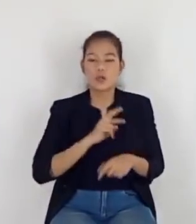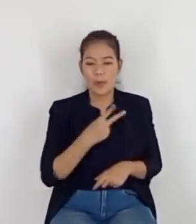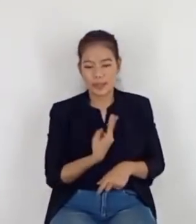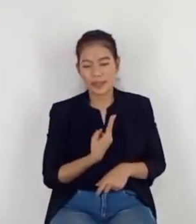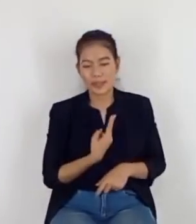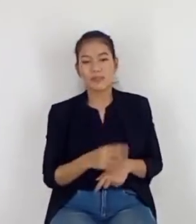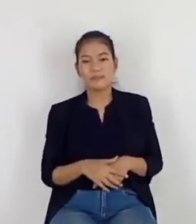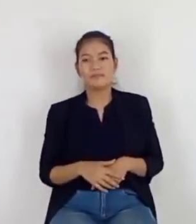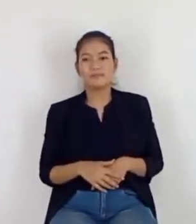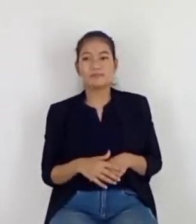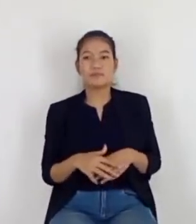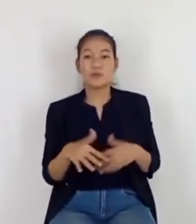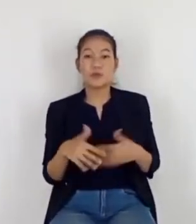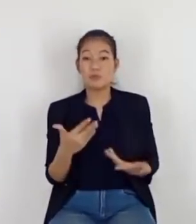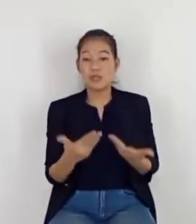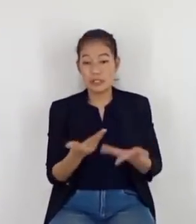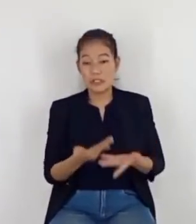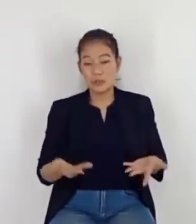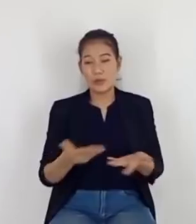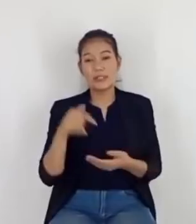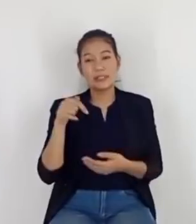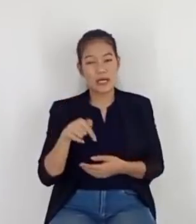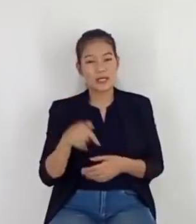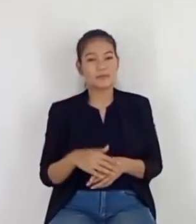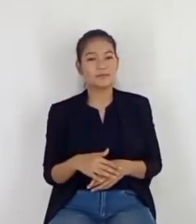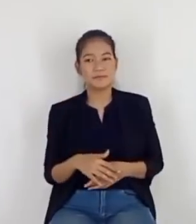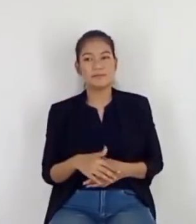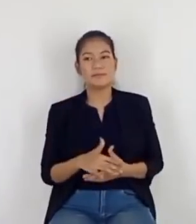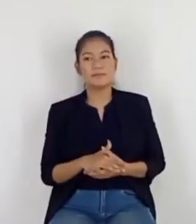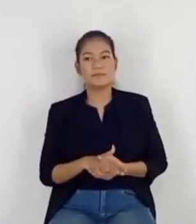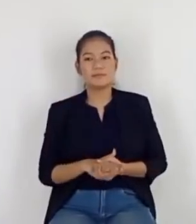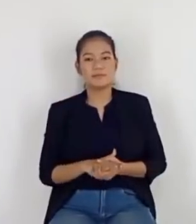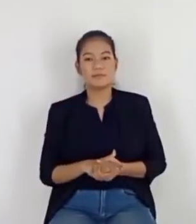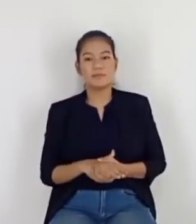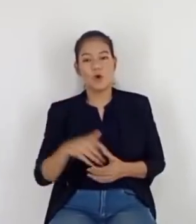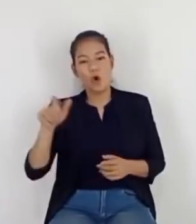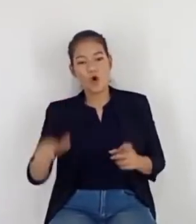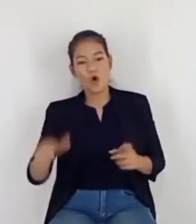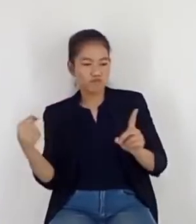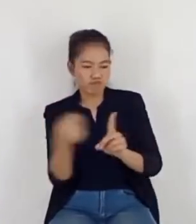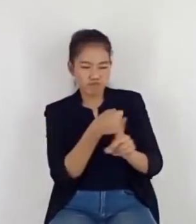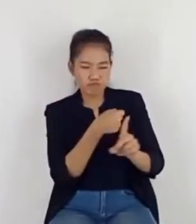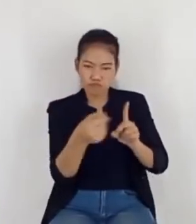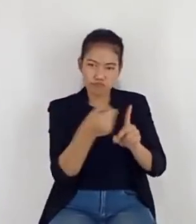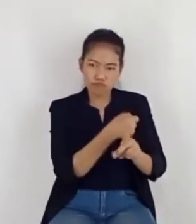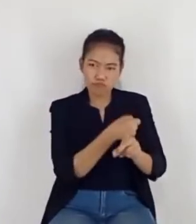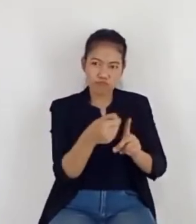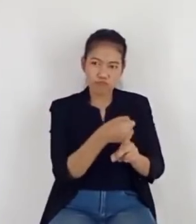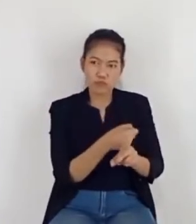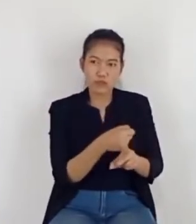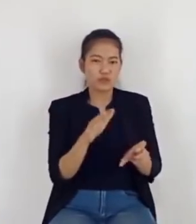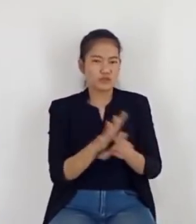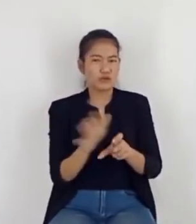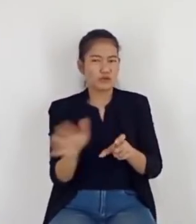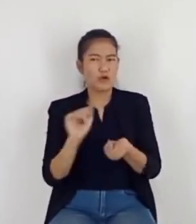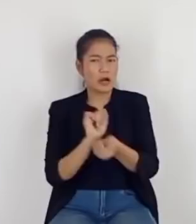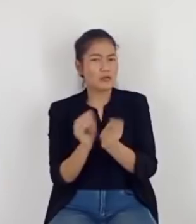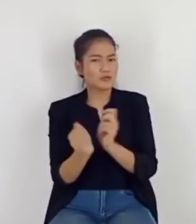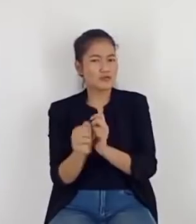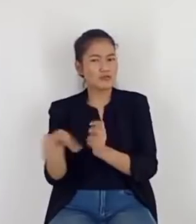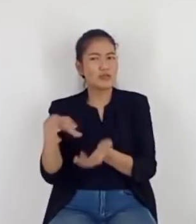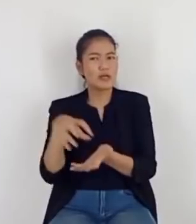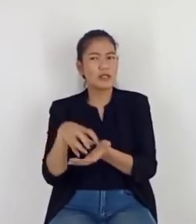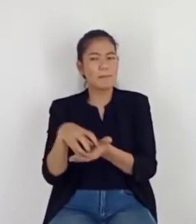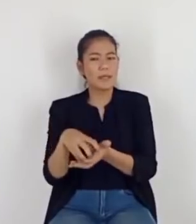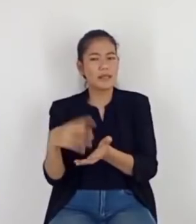pertobatan. Walaupun situasi sekarang ini. Kita dianiaya, ada orang dianiaya. Seperti kasus yang terjadi